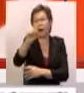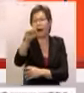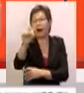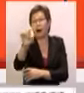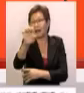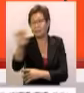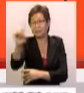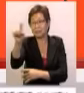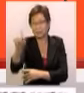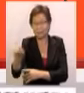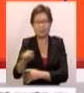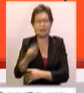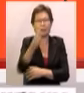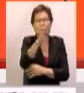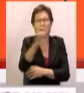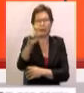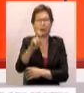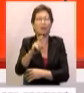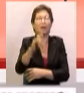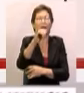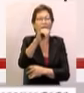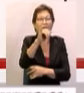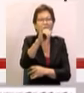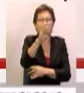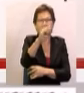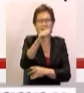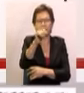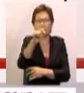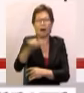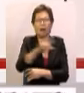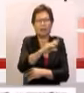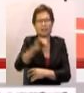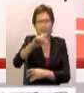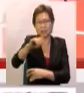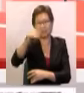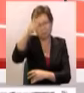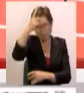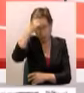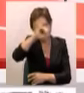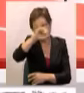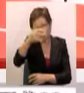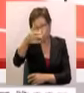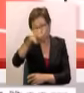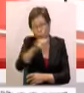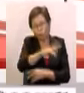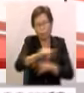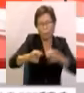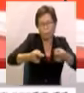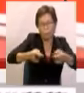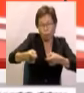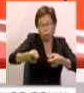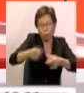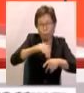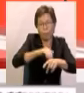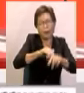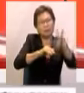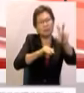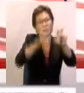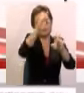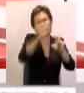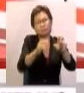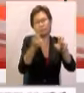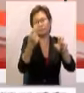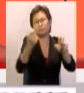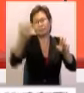bekas Ketua Pegawai Eksekutif Tan Sri Ismi Ismail dan Datuk Sri Johan Abdullah serta Barisan Pengurusan Kanan pada 30 November